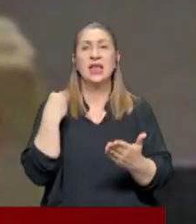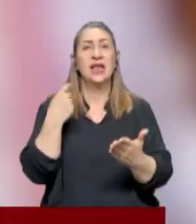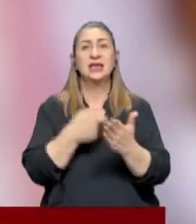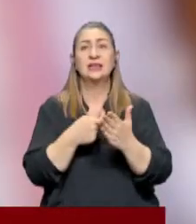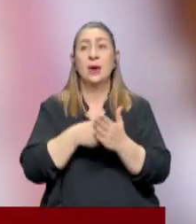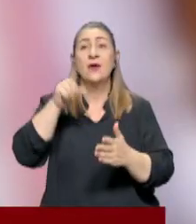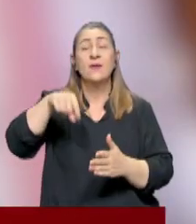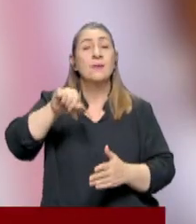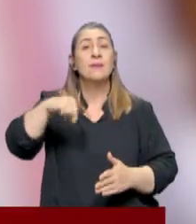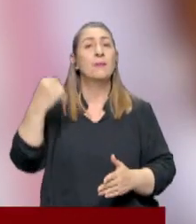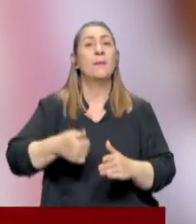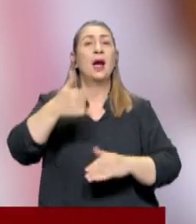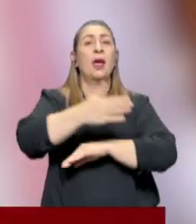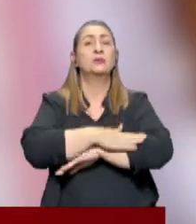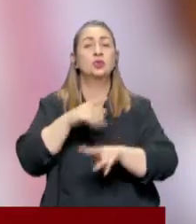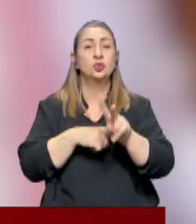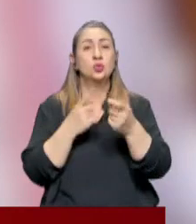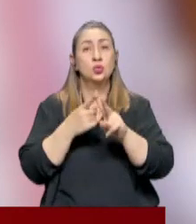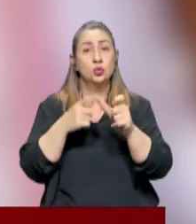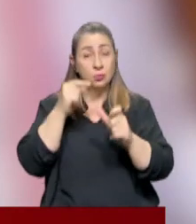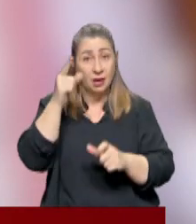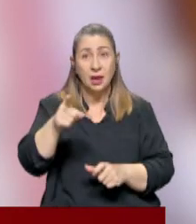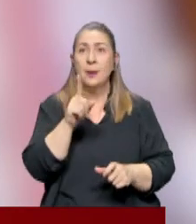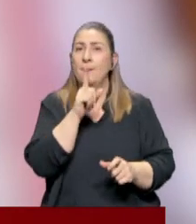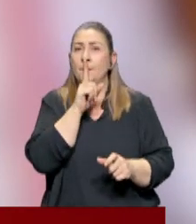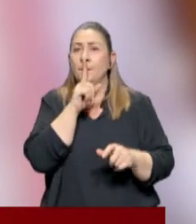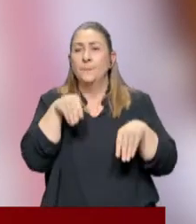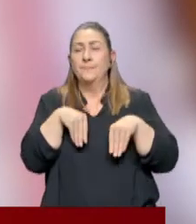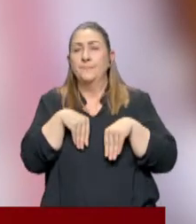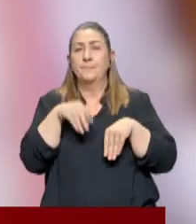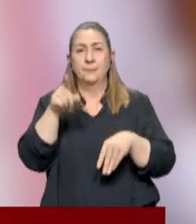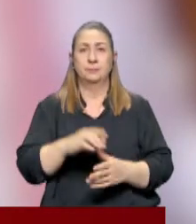yeni isim Hazine ve Maliye Bakan Yardımcısı Yunus Elitaş ise tepkiler karşısında sessiz.